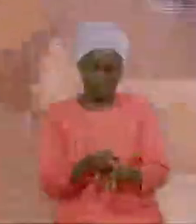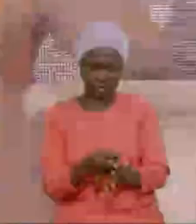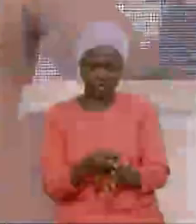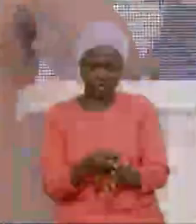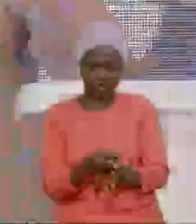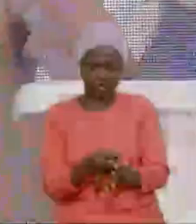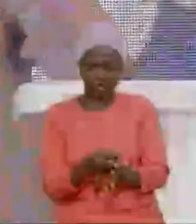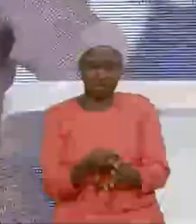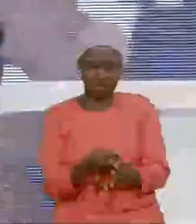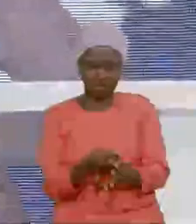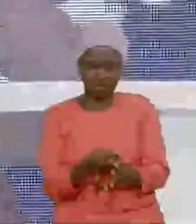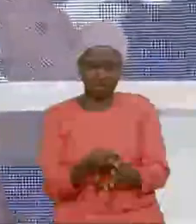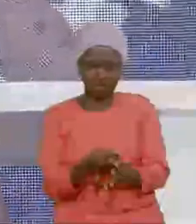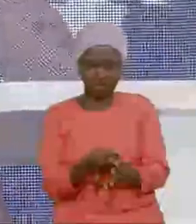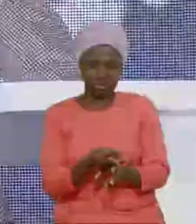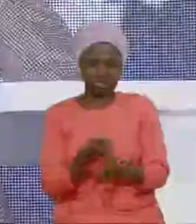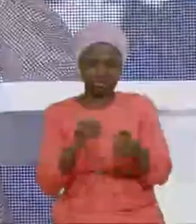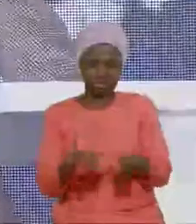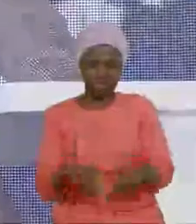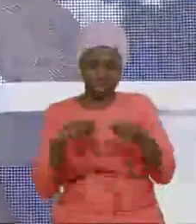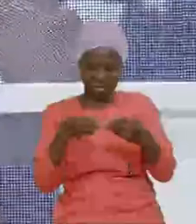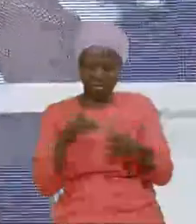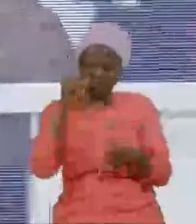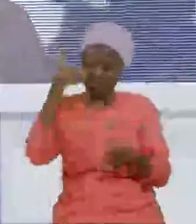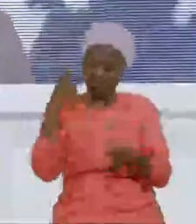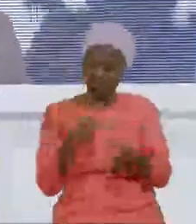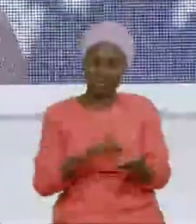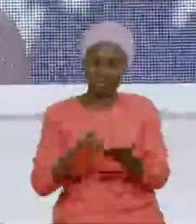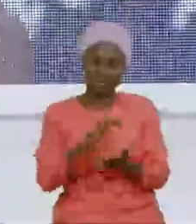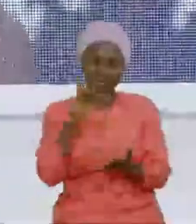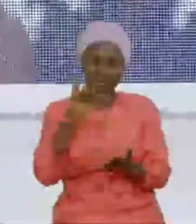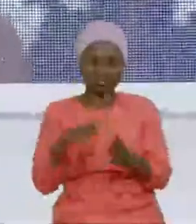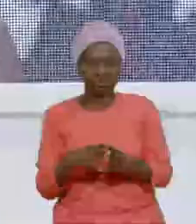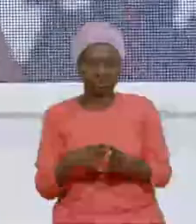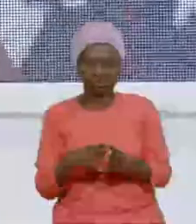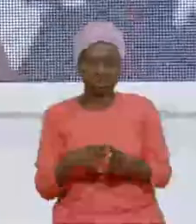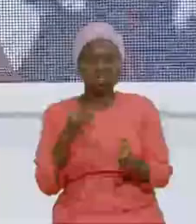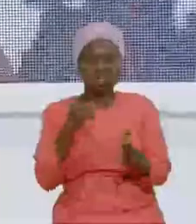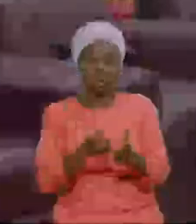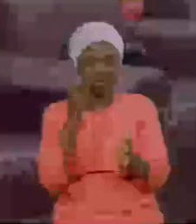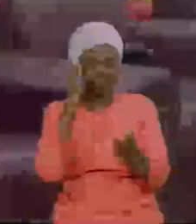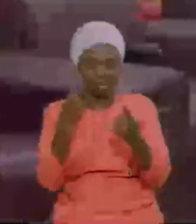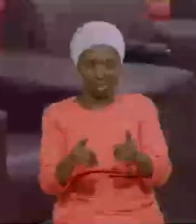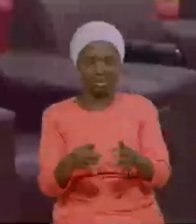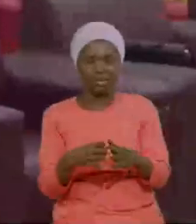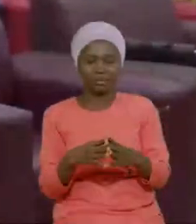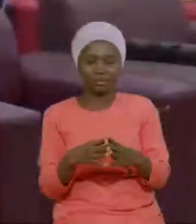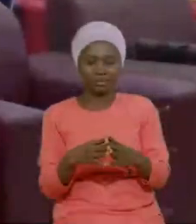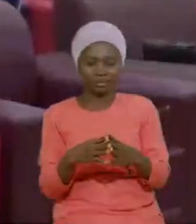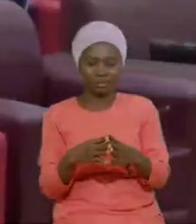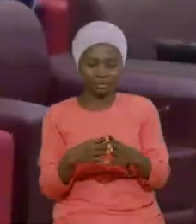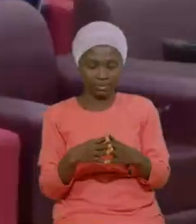monde. We give you the glory. Nous te rendons la gloire. It will happen. Cela va